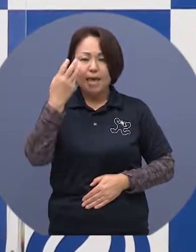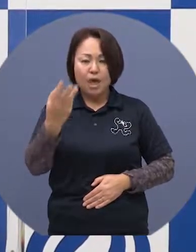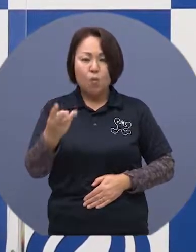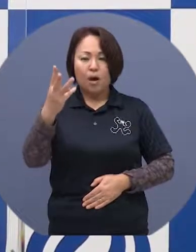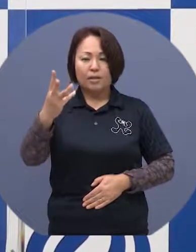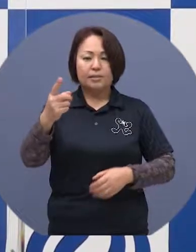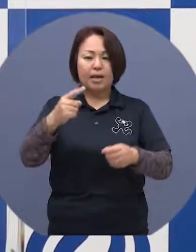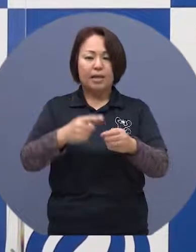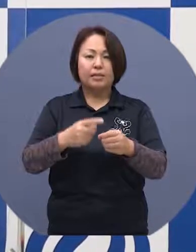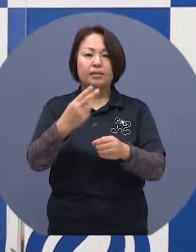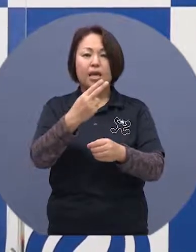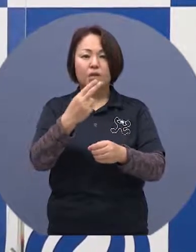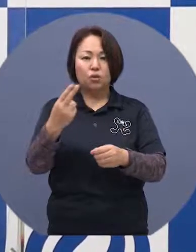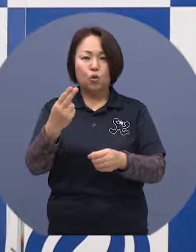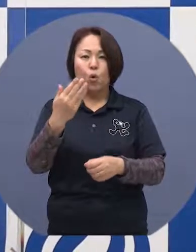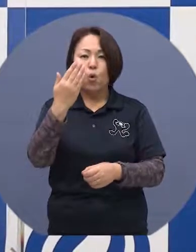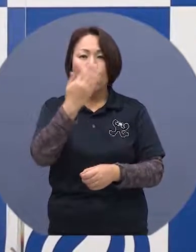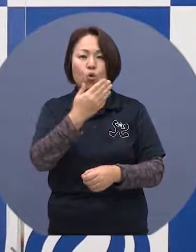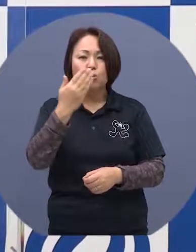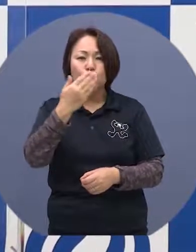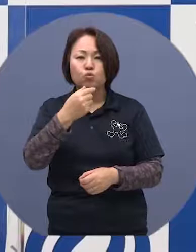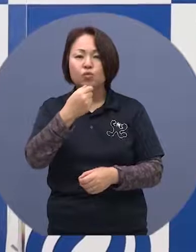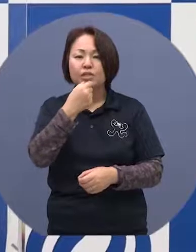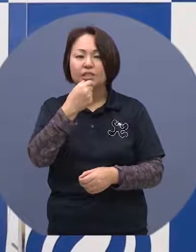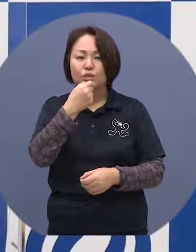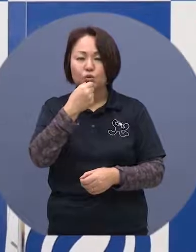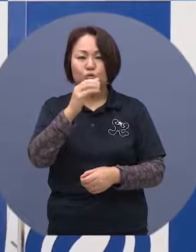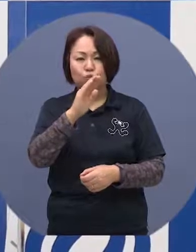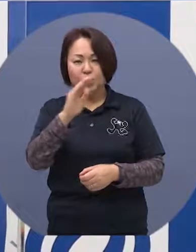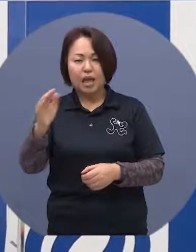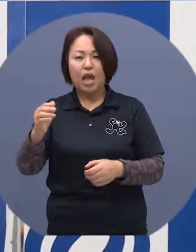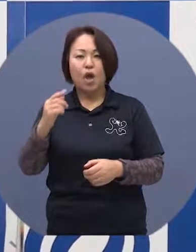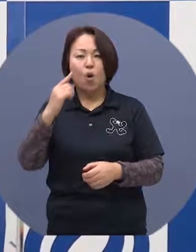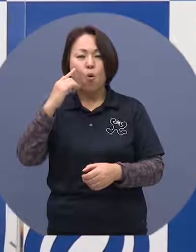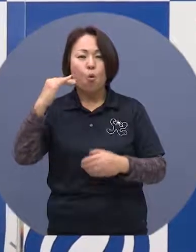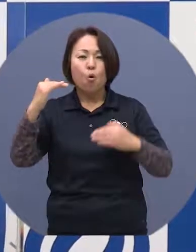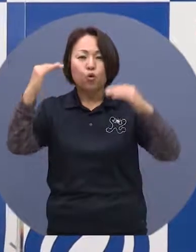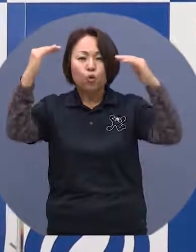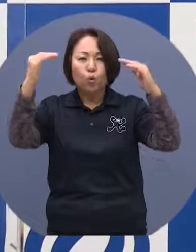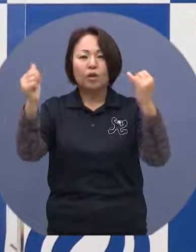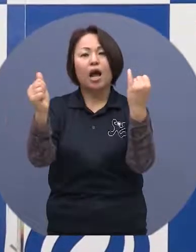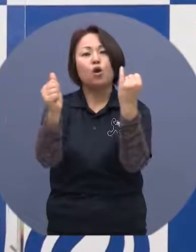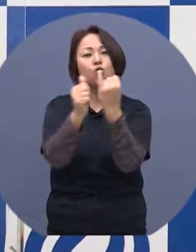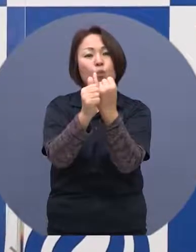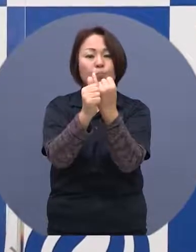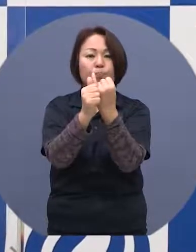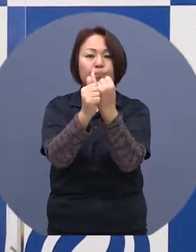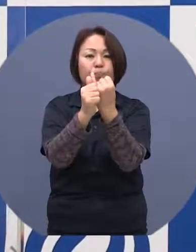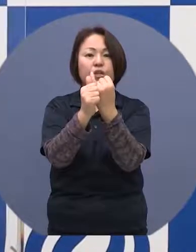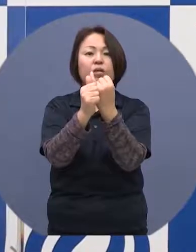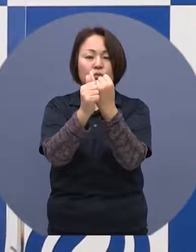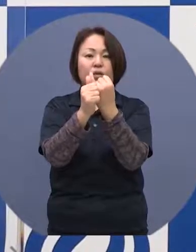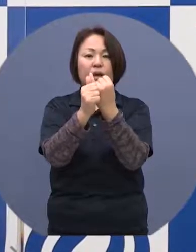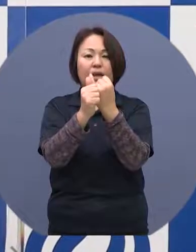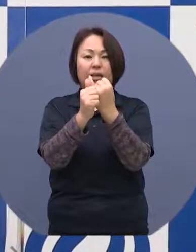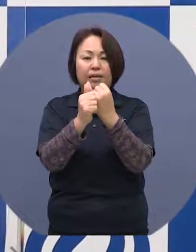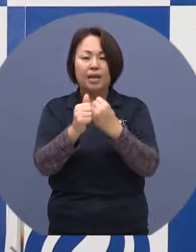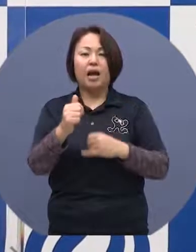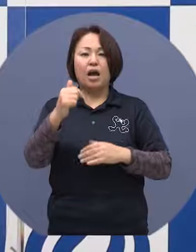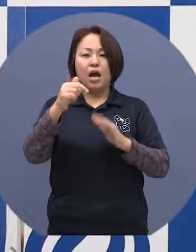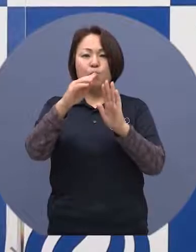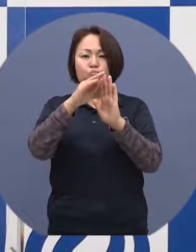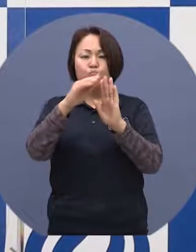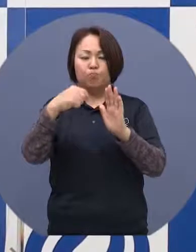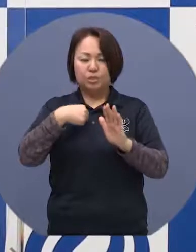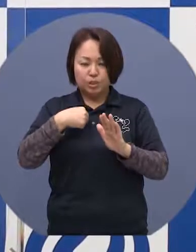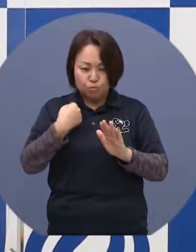粘土スイーツで大人子に向けたプロフィール登録会を開催をしますというものでありますこのスイーツ